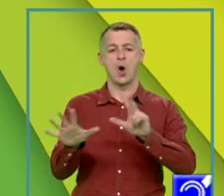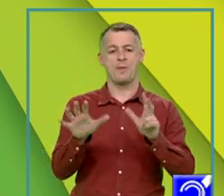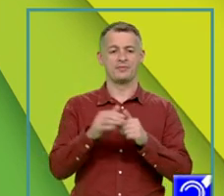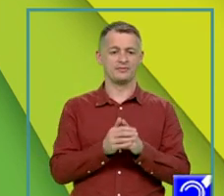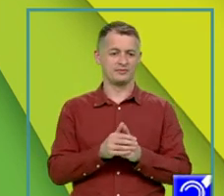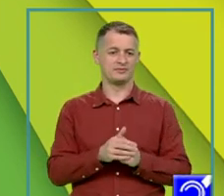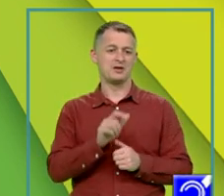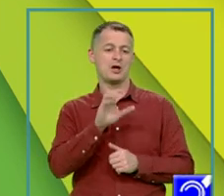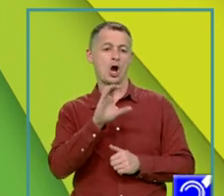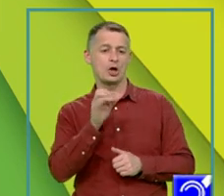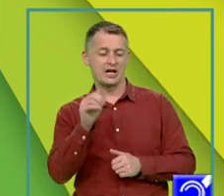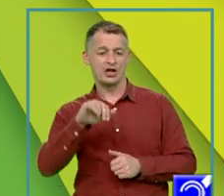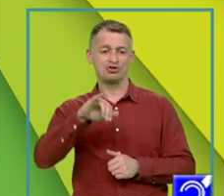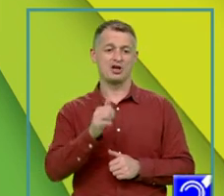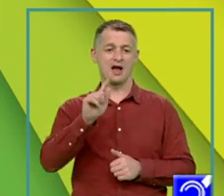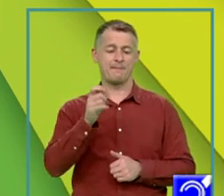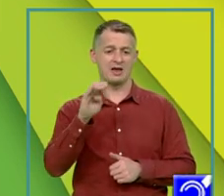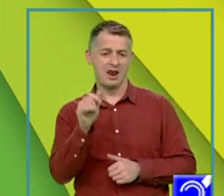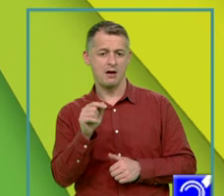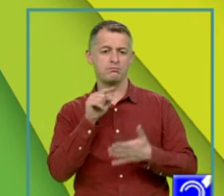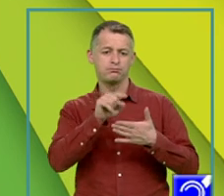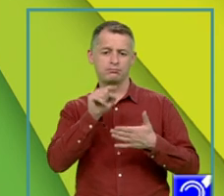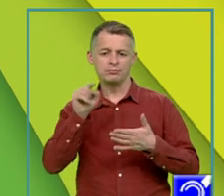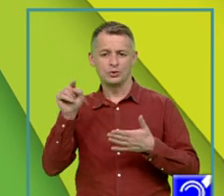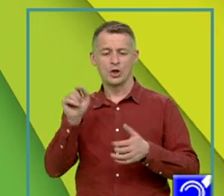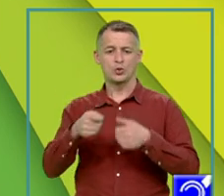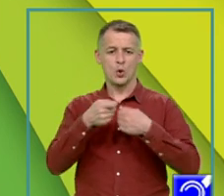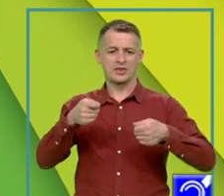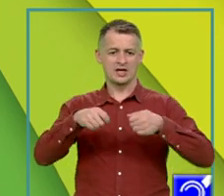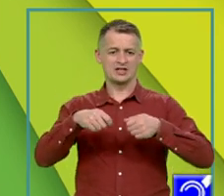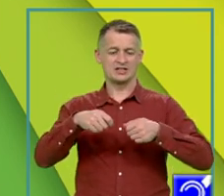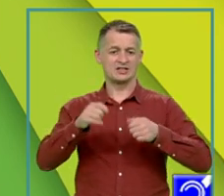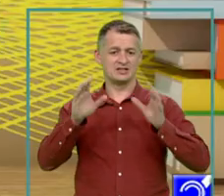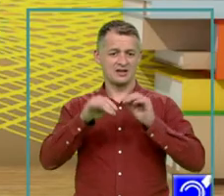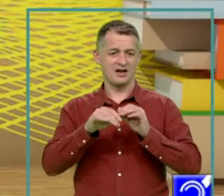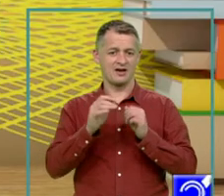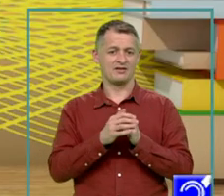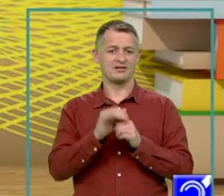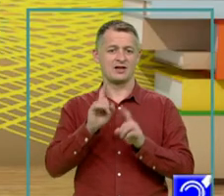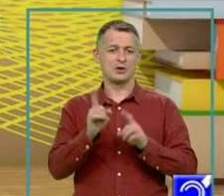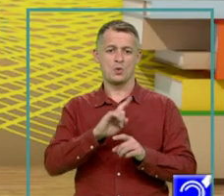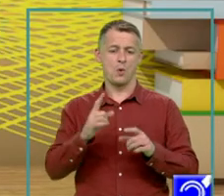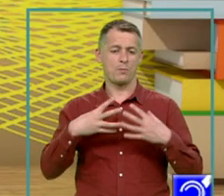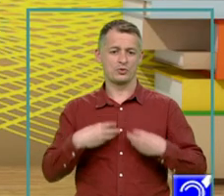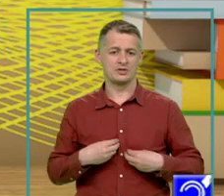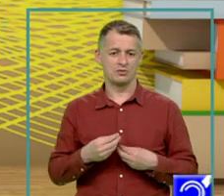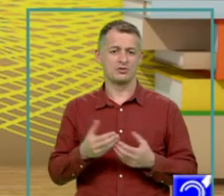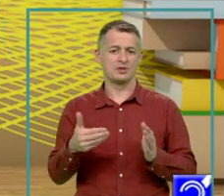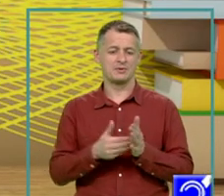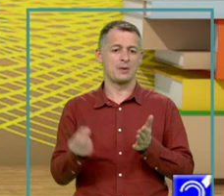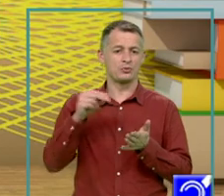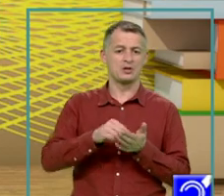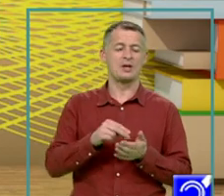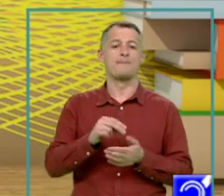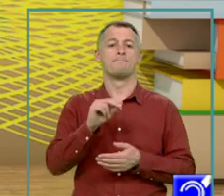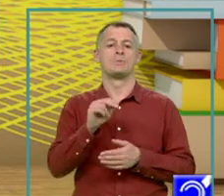Corina puncte puncte toată seara dacă nu oboseau trebuie să pun în verbul a dansa la condițional optativ perfect cum ar